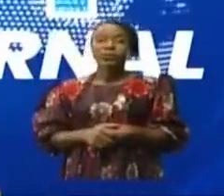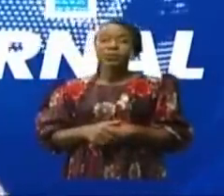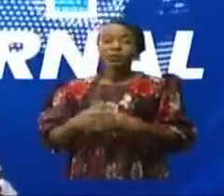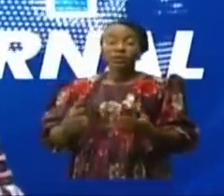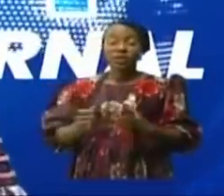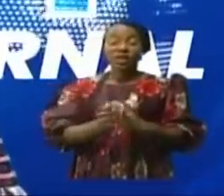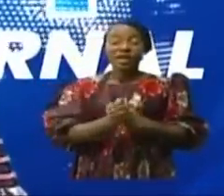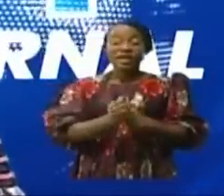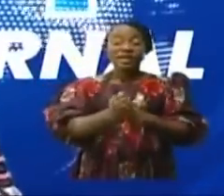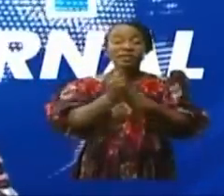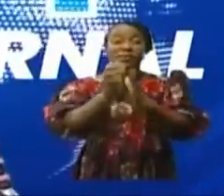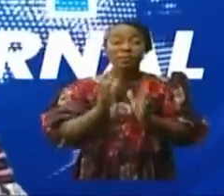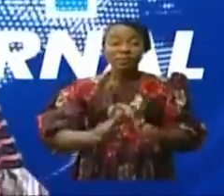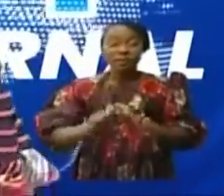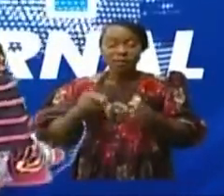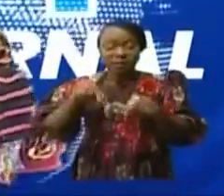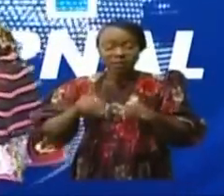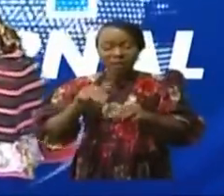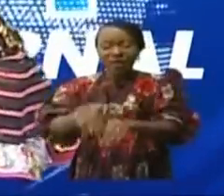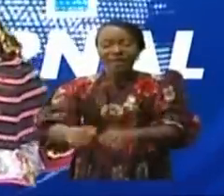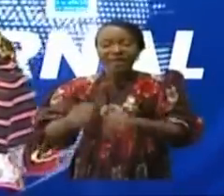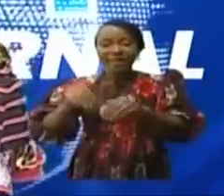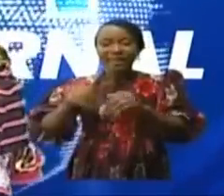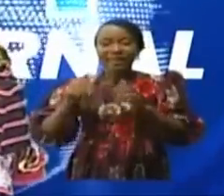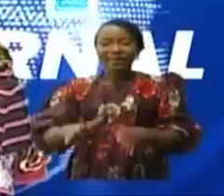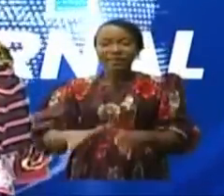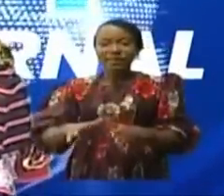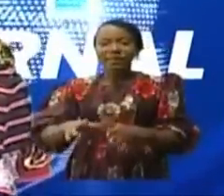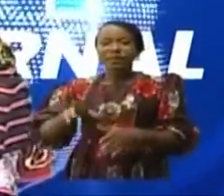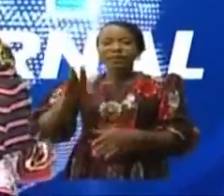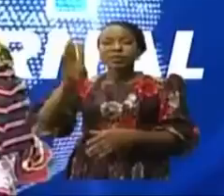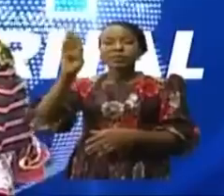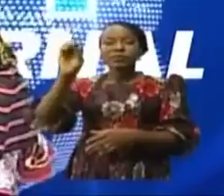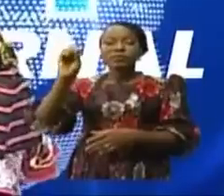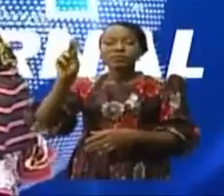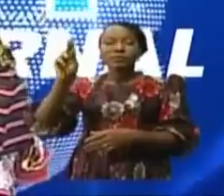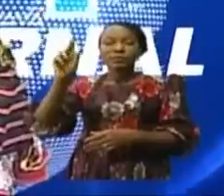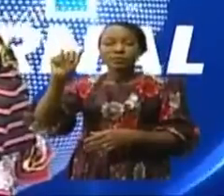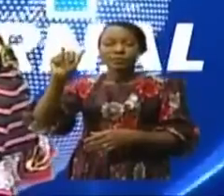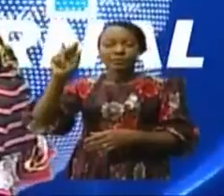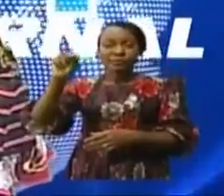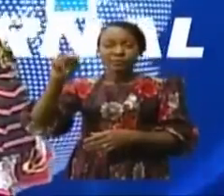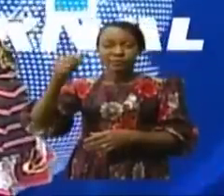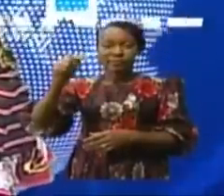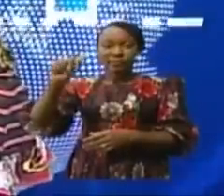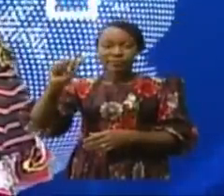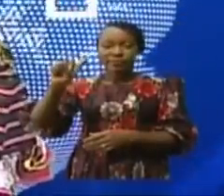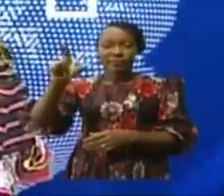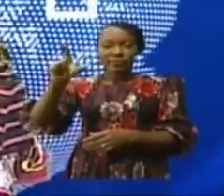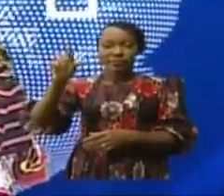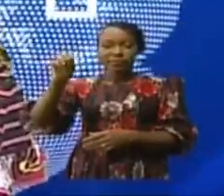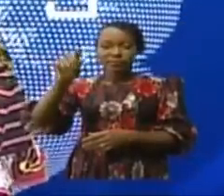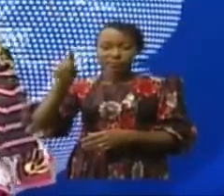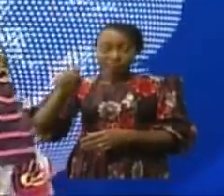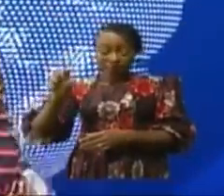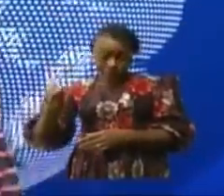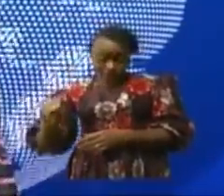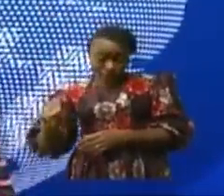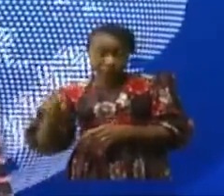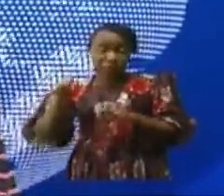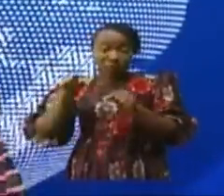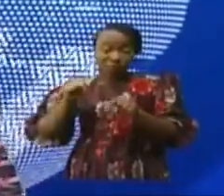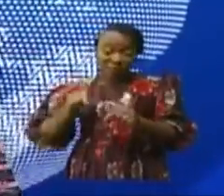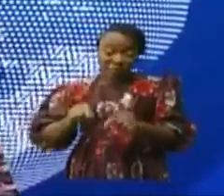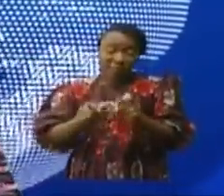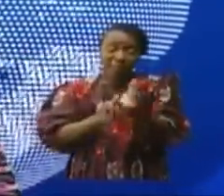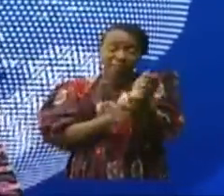l'entrepreneuriat, l'agriculture, Mukangalonzo, le parc agro-industriel renaît de ses cendres après le maïs. Le curseur est désormais